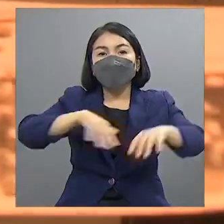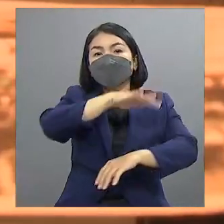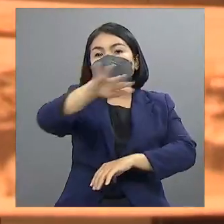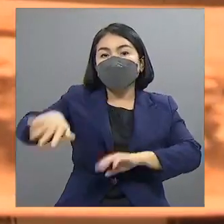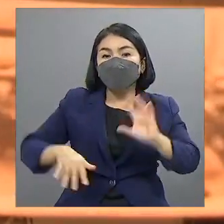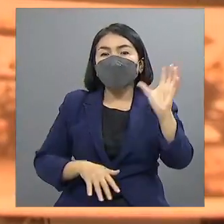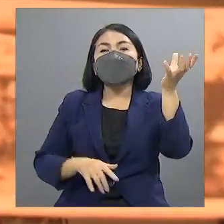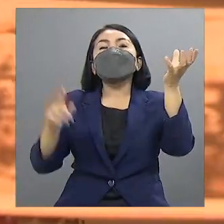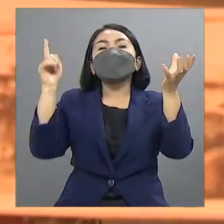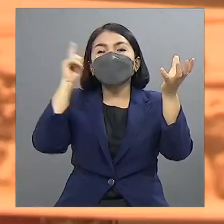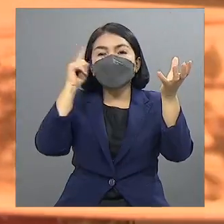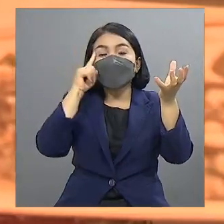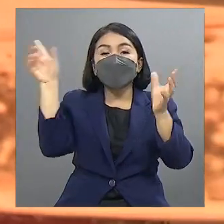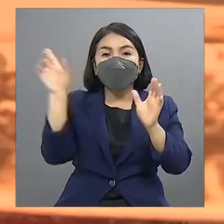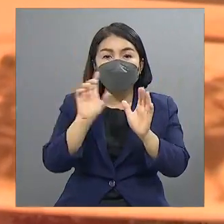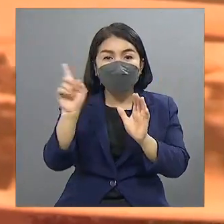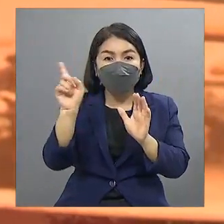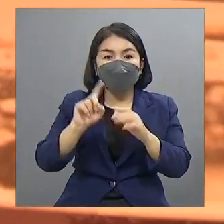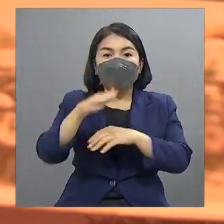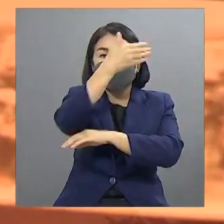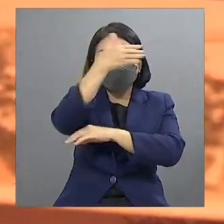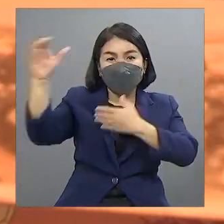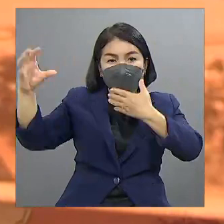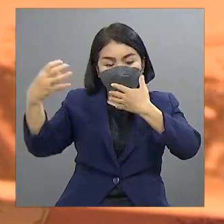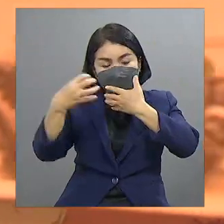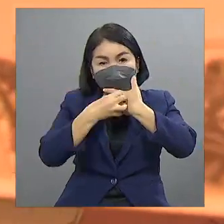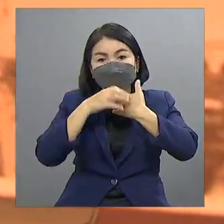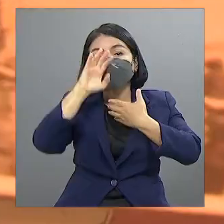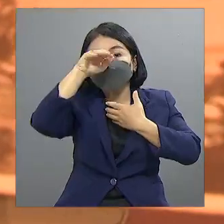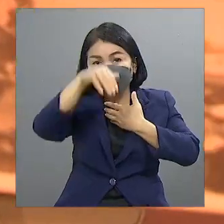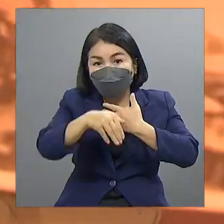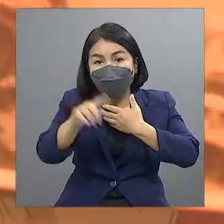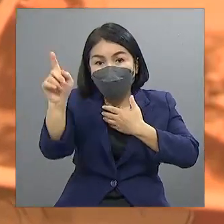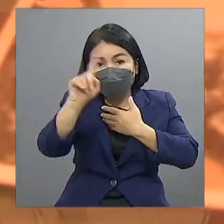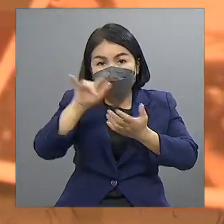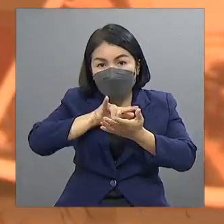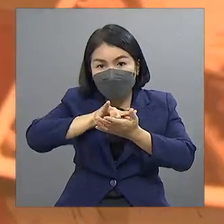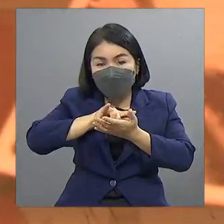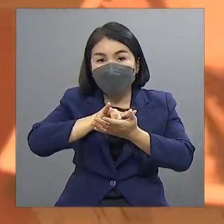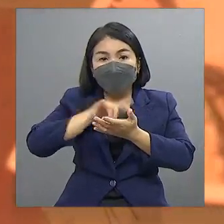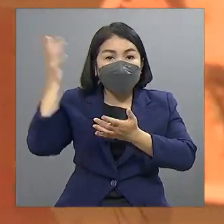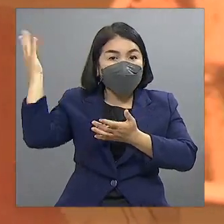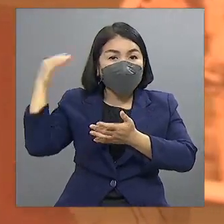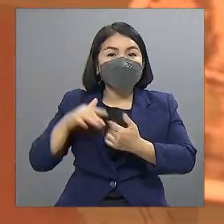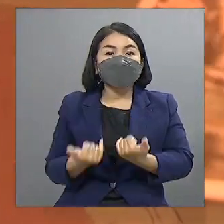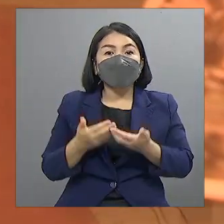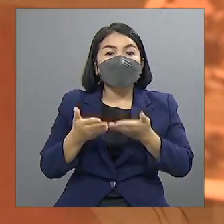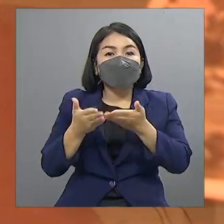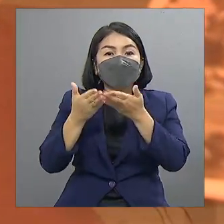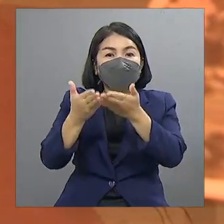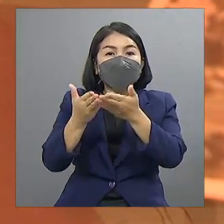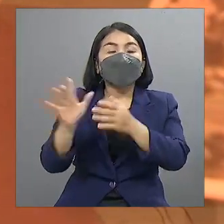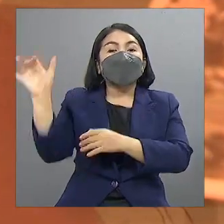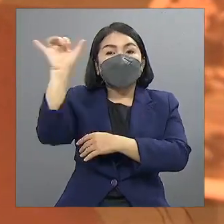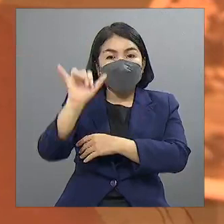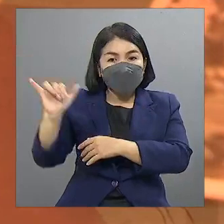างเผือกอย่างมากที่สุดเลยเนื่องจากพระองค์ได้เสด็จพระราชดำเนินเยือนยุโรปถึง2ครั้งตรงนี้เองแหละครับทำให้ประชาชนแต่ละชาติ